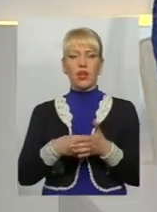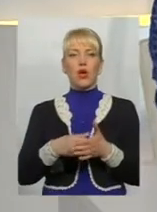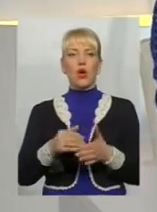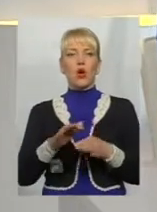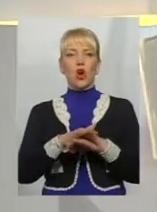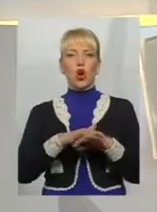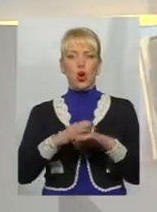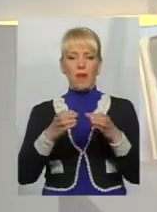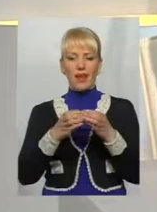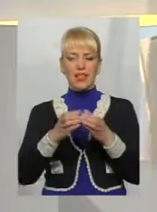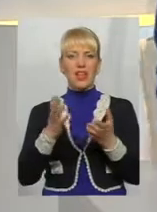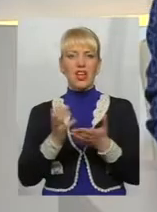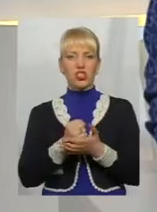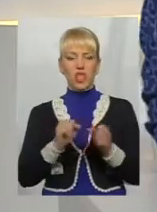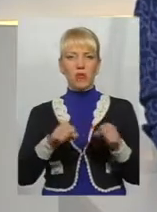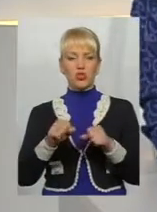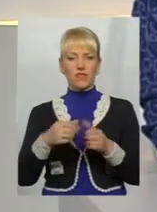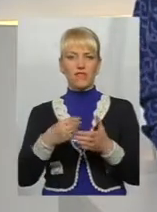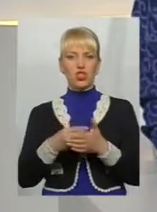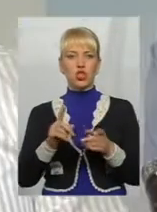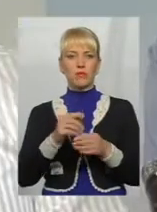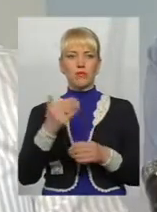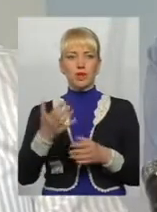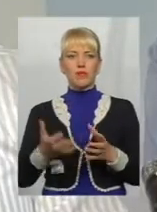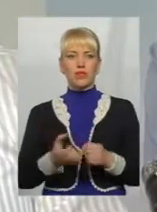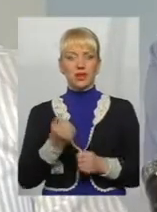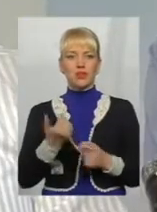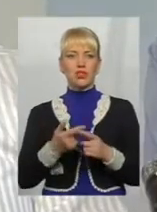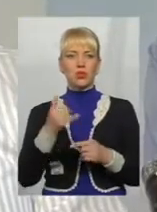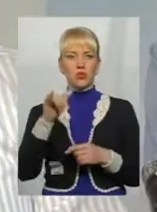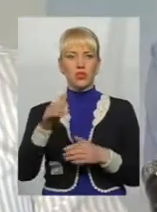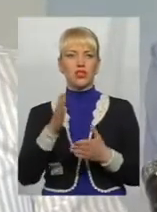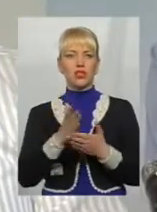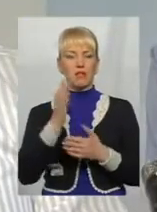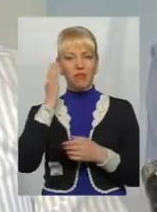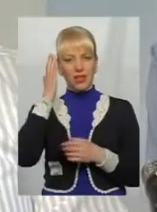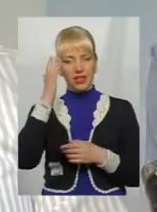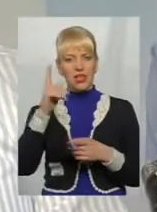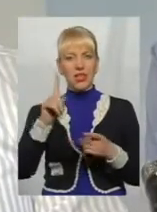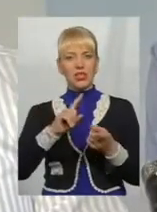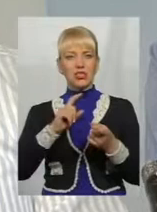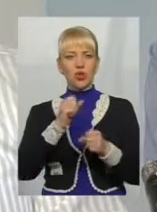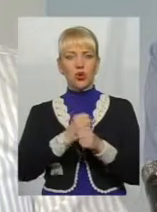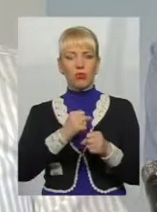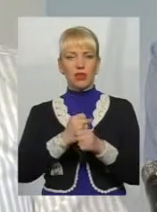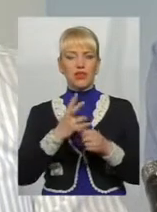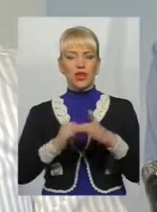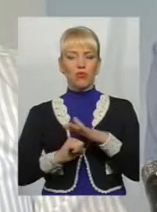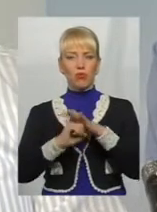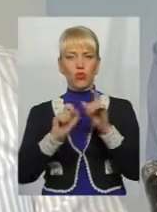знайшла можливість фінансову, аби підтримати. Так, угу. І зараз в них вже є така мрія зробити на опорній школі